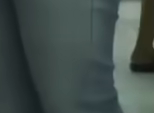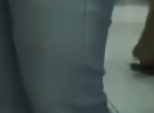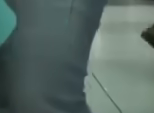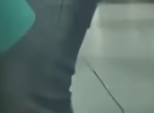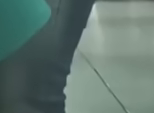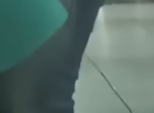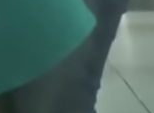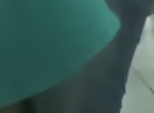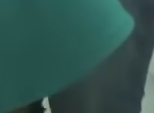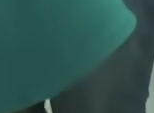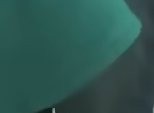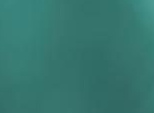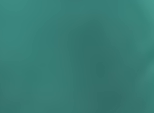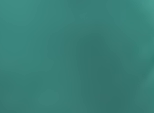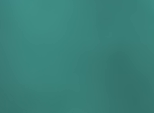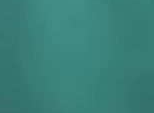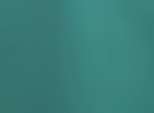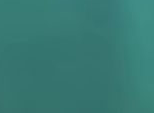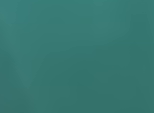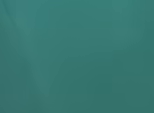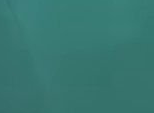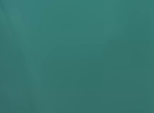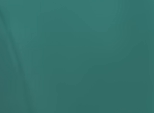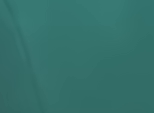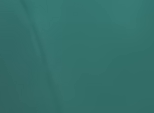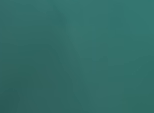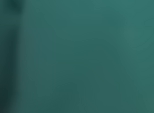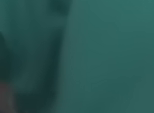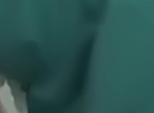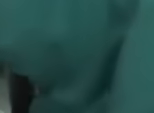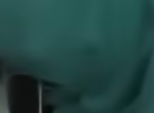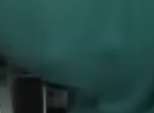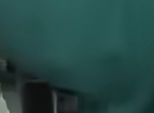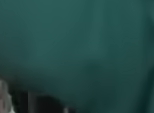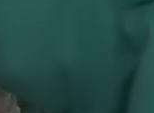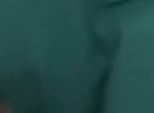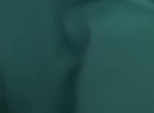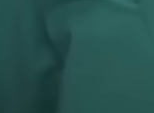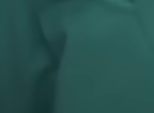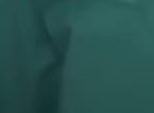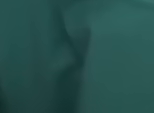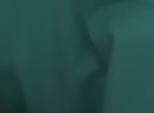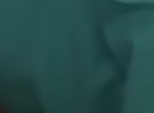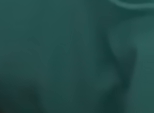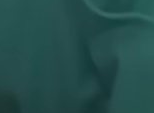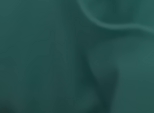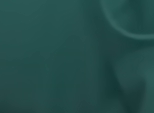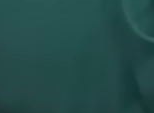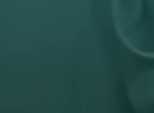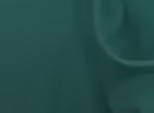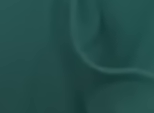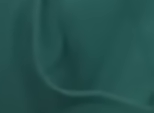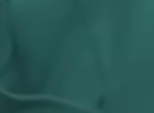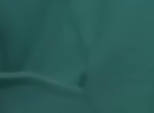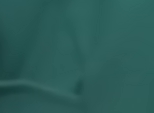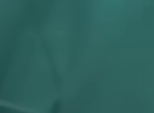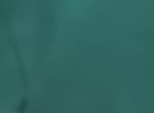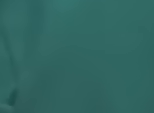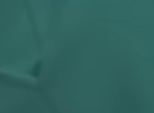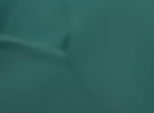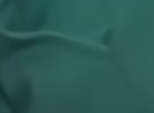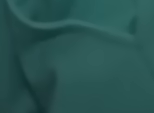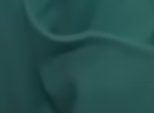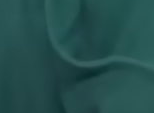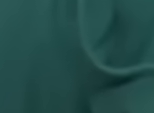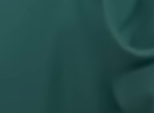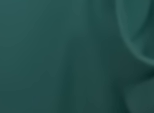Ano ba takot mo? Hindi na mo payakap. Pakialam mo ba? Ikaw, ano pa kailan mo? Bakit? Sino ka? Sino ka rin ba? Sino ka? Niwanan mo ko